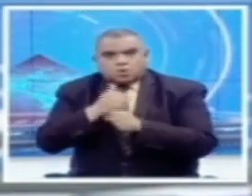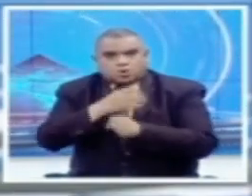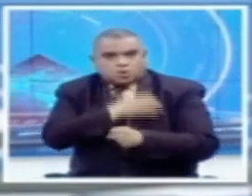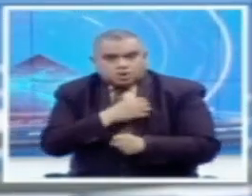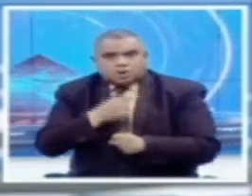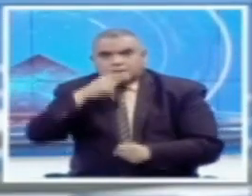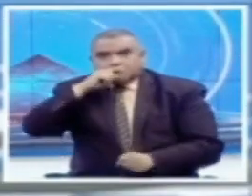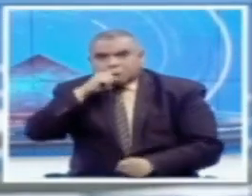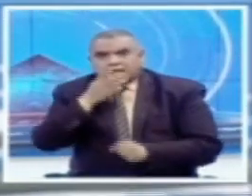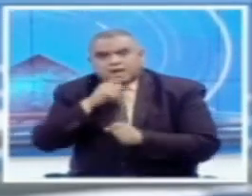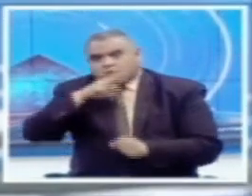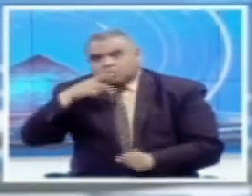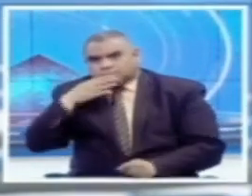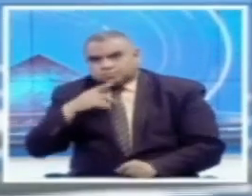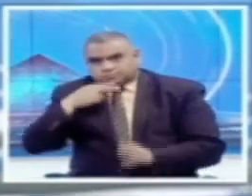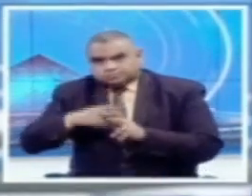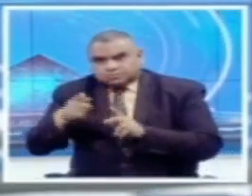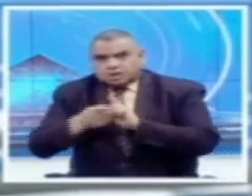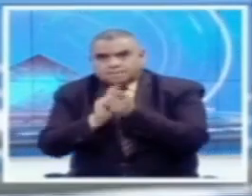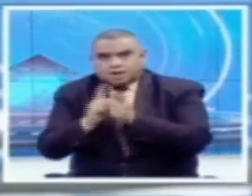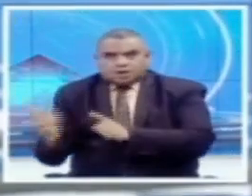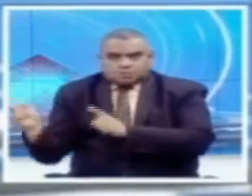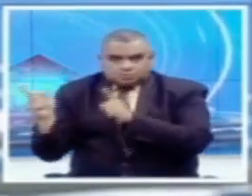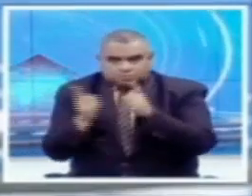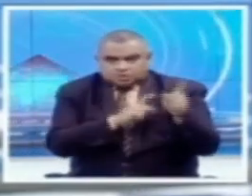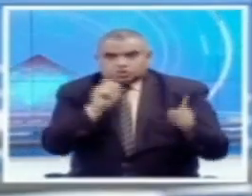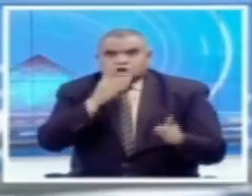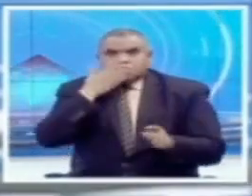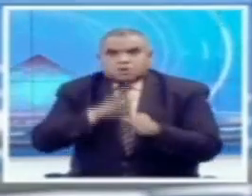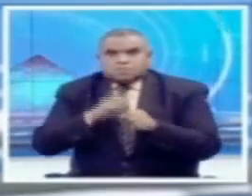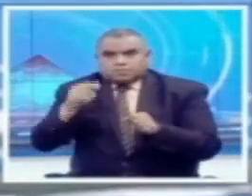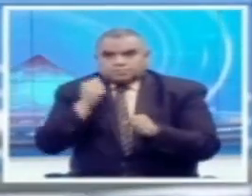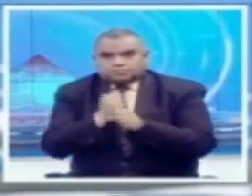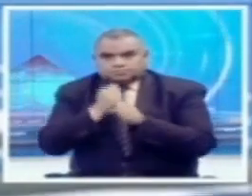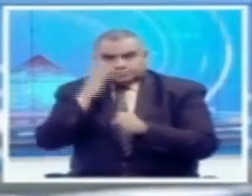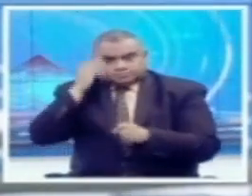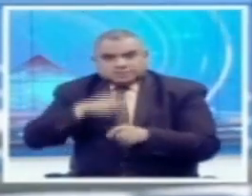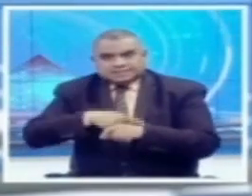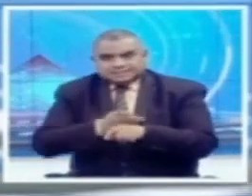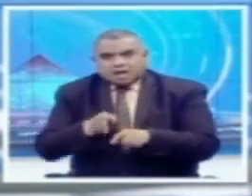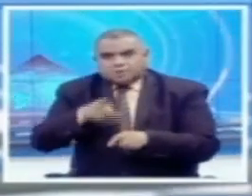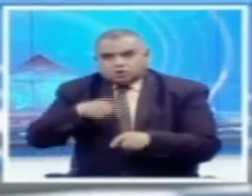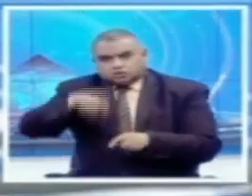وخضروات ويامش رمضان، ويستمر المعرض حتى نهاية شهر رمضان المبارك ويعمل على مدار الساعة.